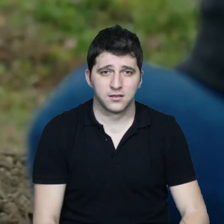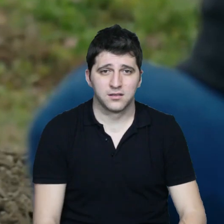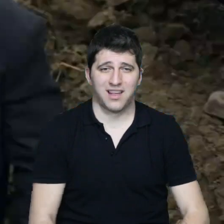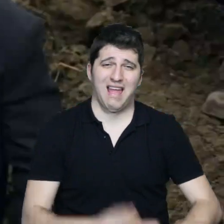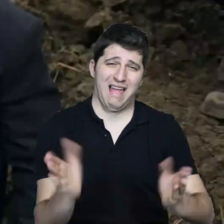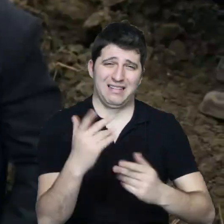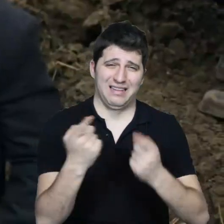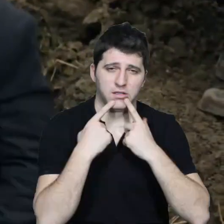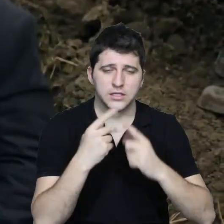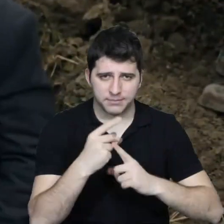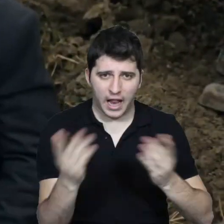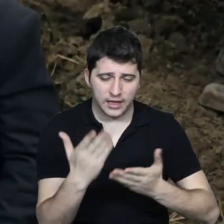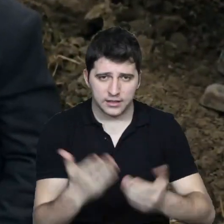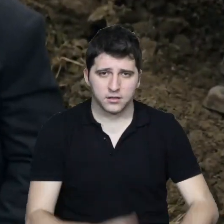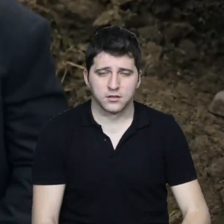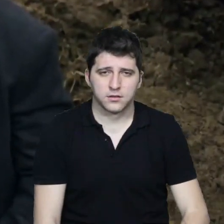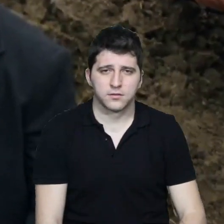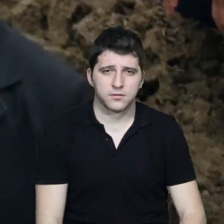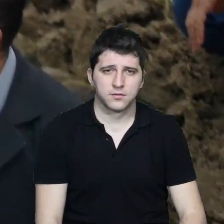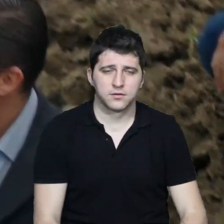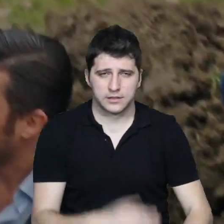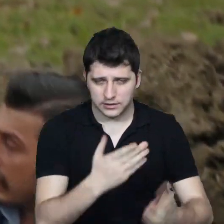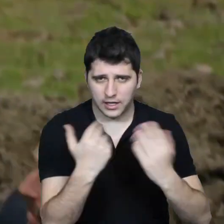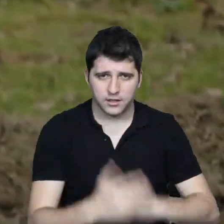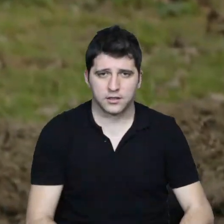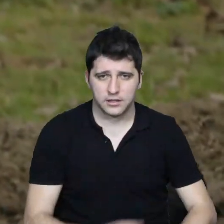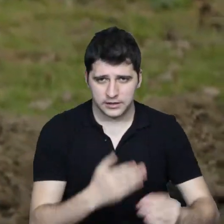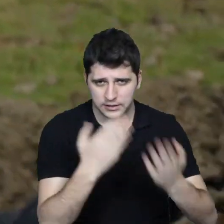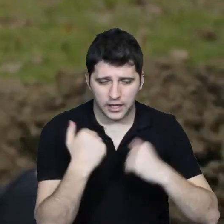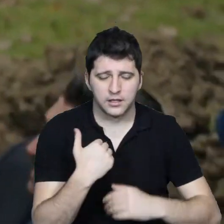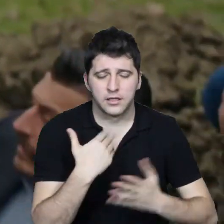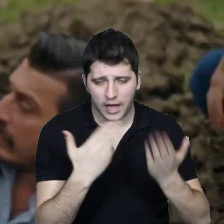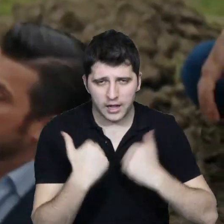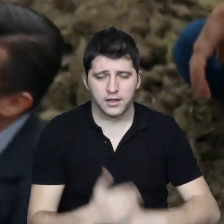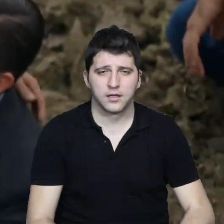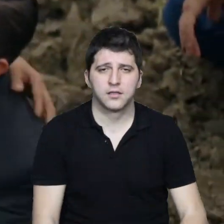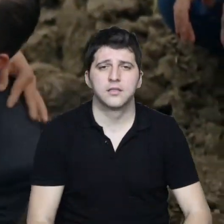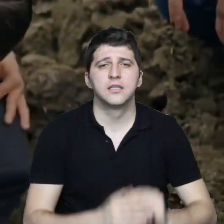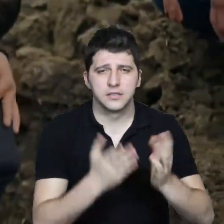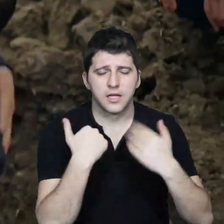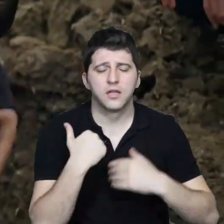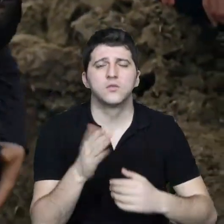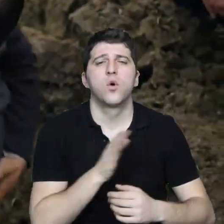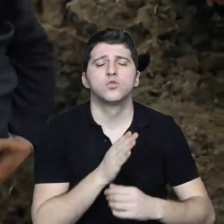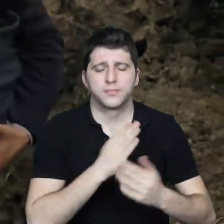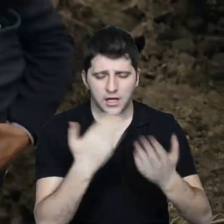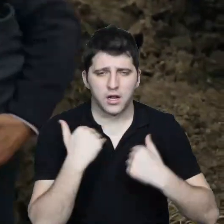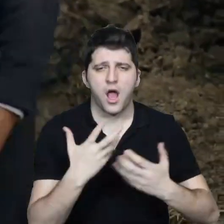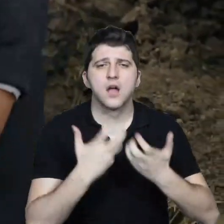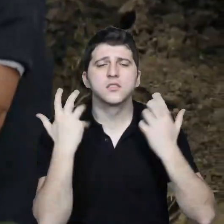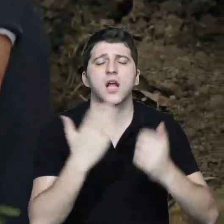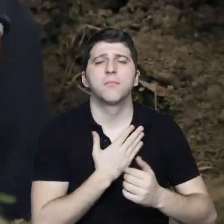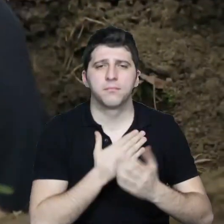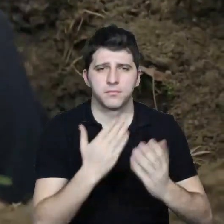Hadi. İsmail hadi yavrum. Gel. Gel abisinin gülü gel. Gel koçum benim gel, gel aslan